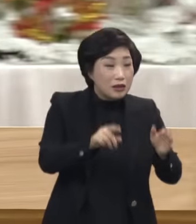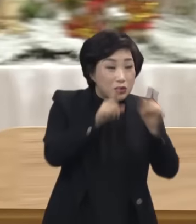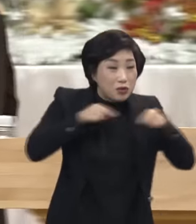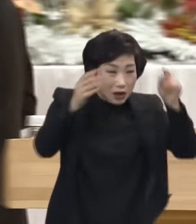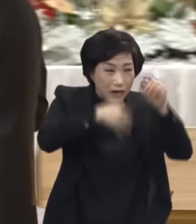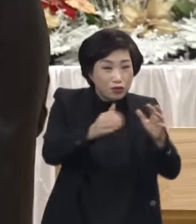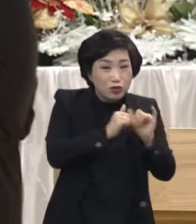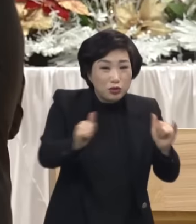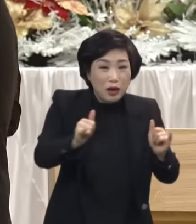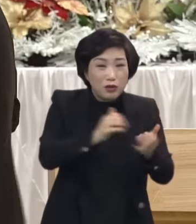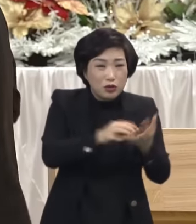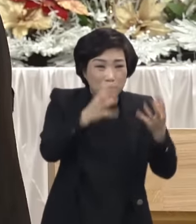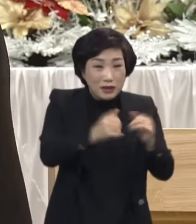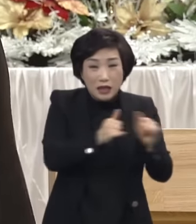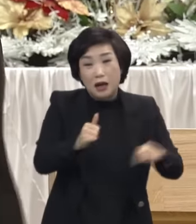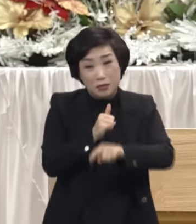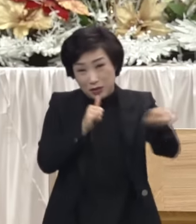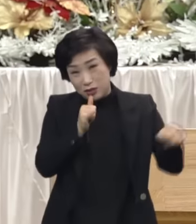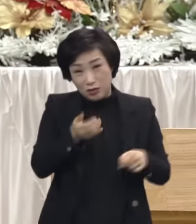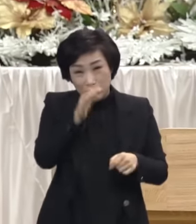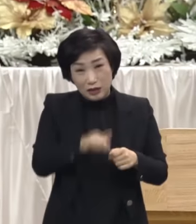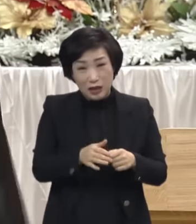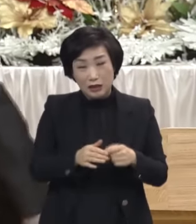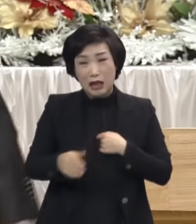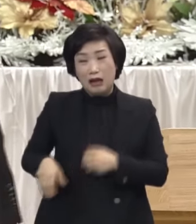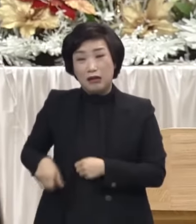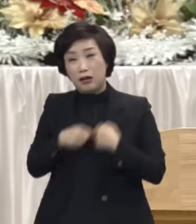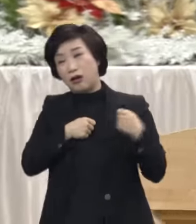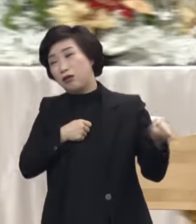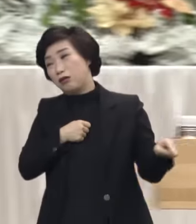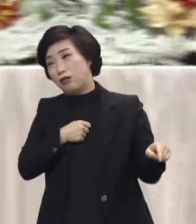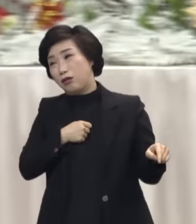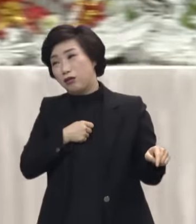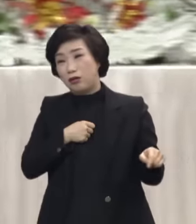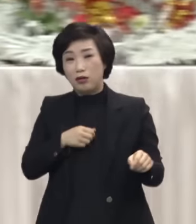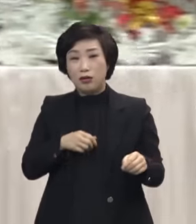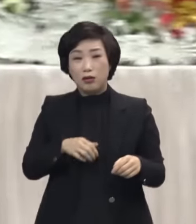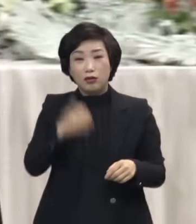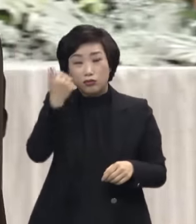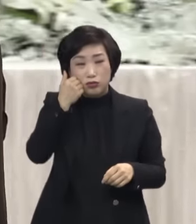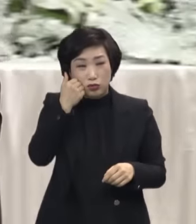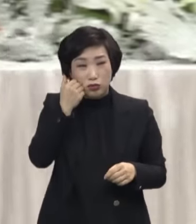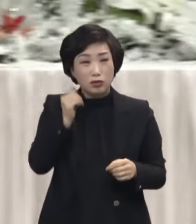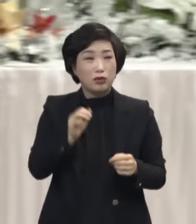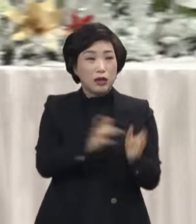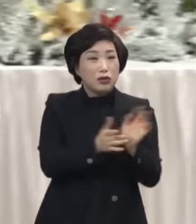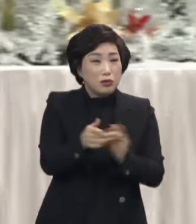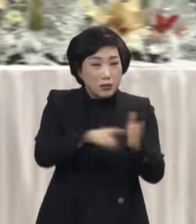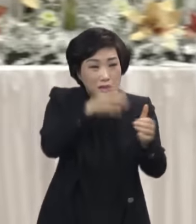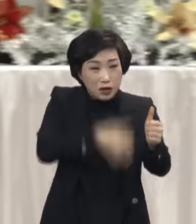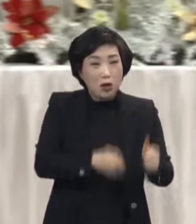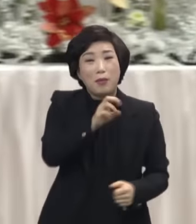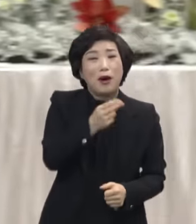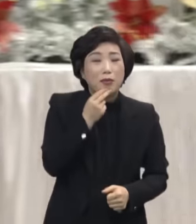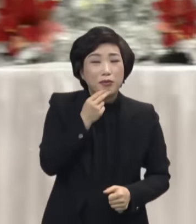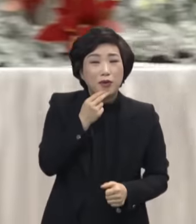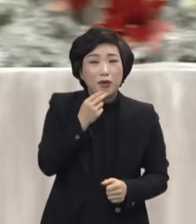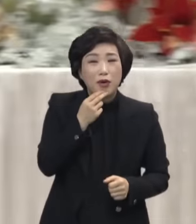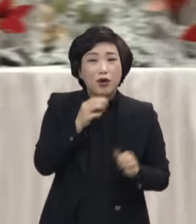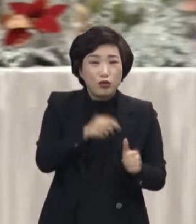수많은 영혼들이 돌보러다니는데 얼마나 게으르면 오다가다 예수 믿으세요 한마디 못해도 한 영혼도